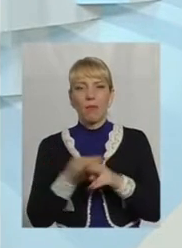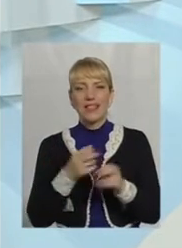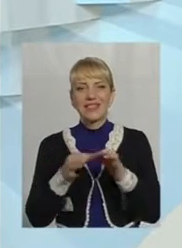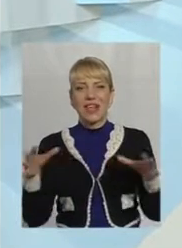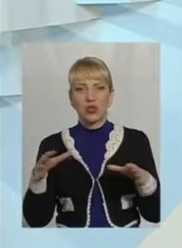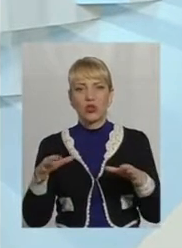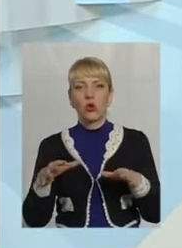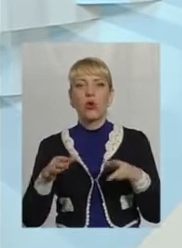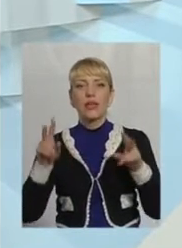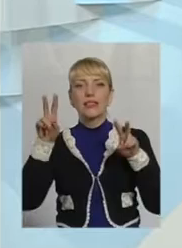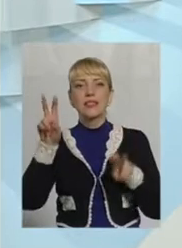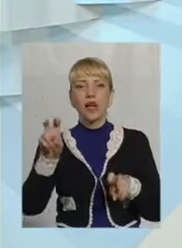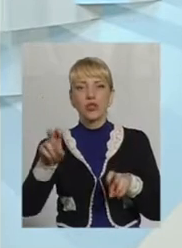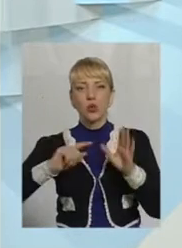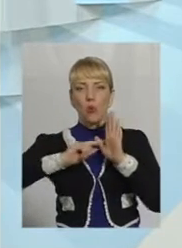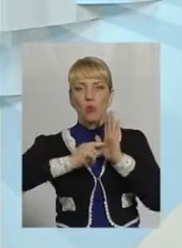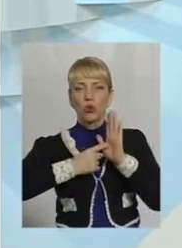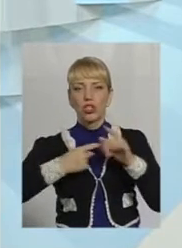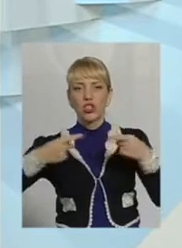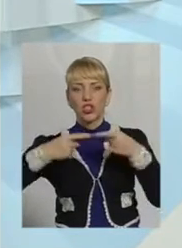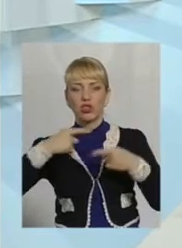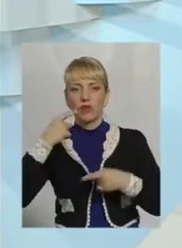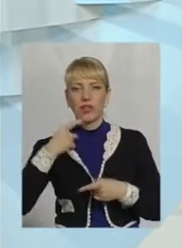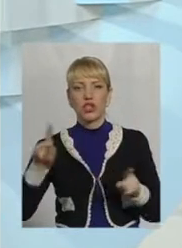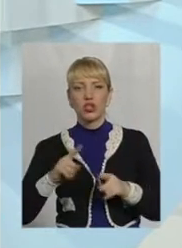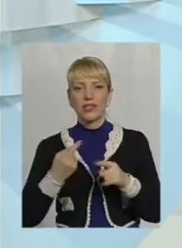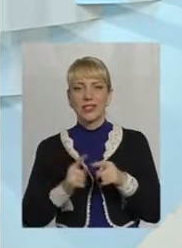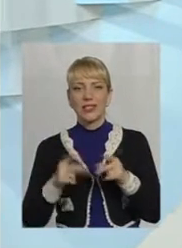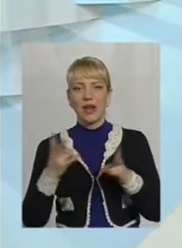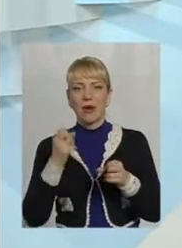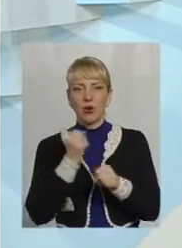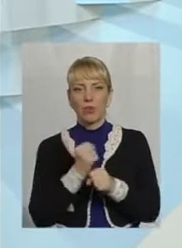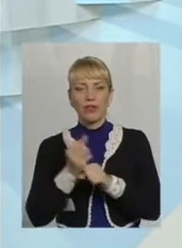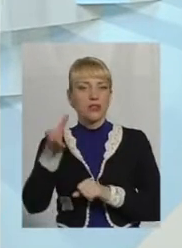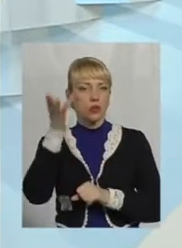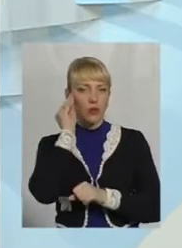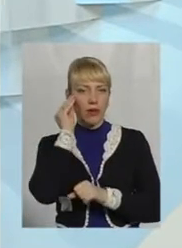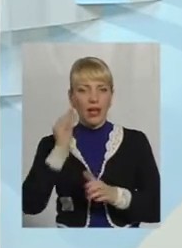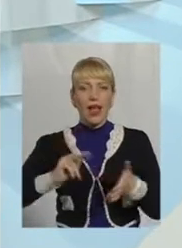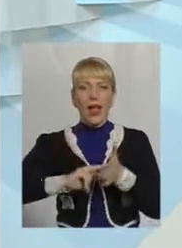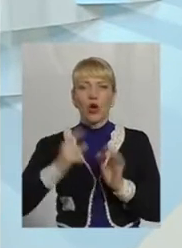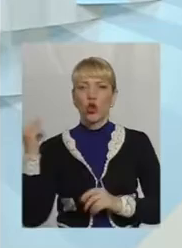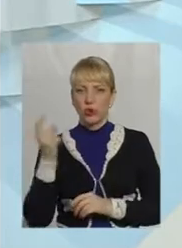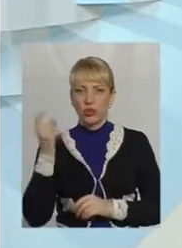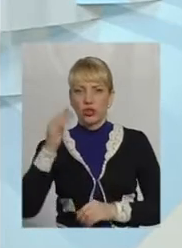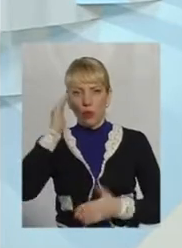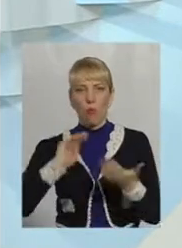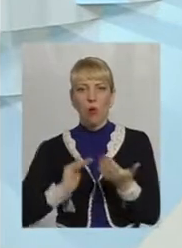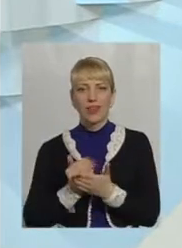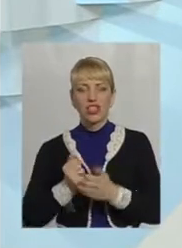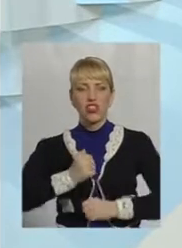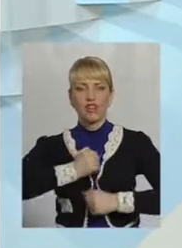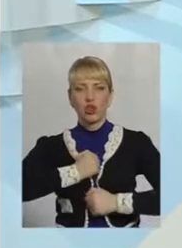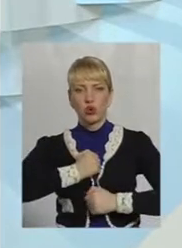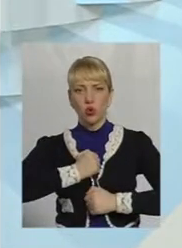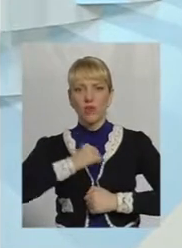статусу. Пункт чітко визначає, що це треба робити з урахуванням економічних, політичних,